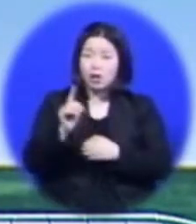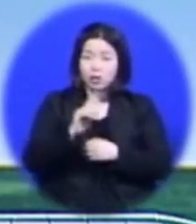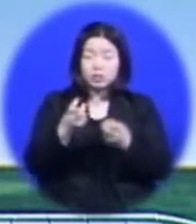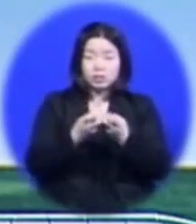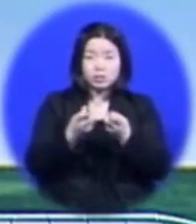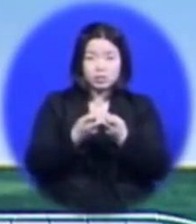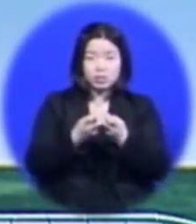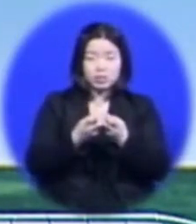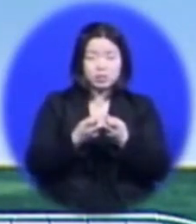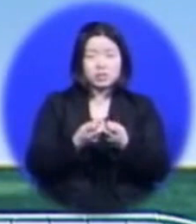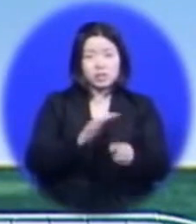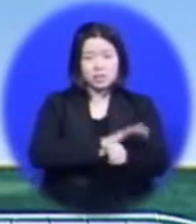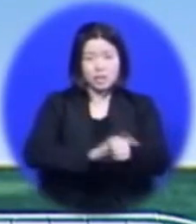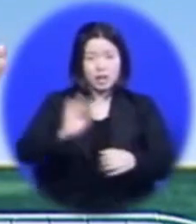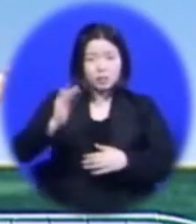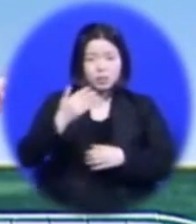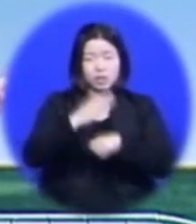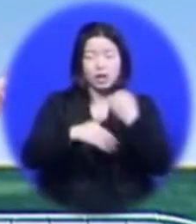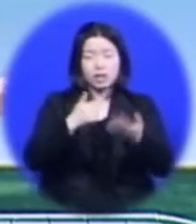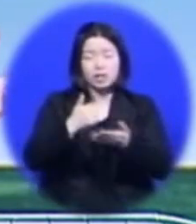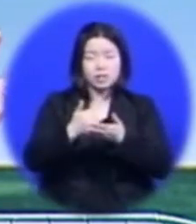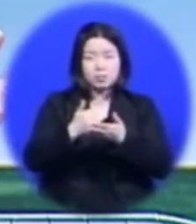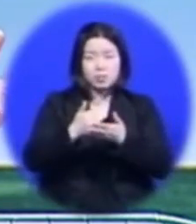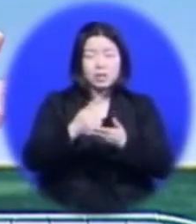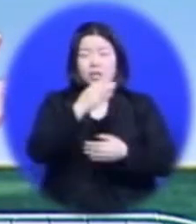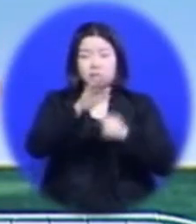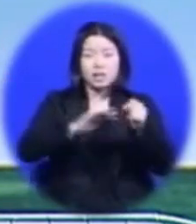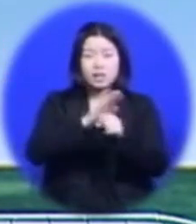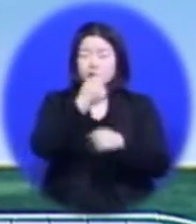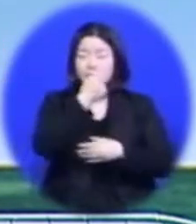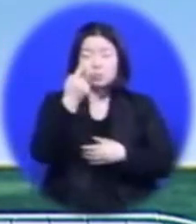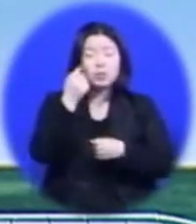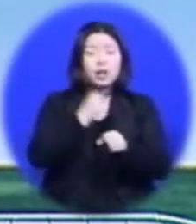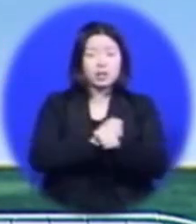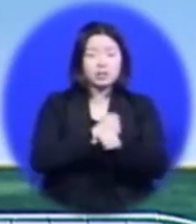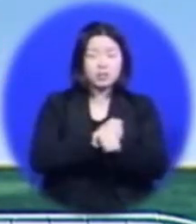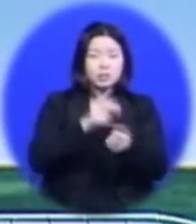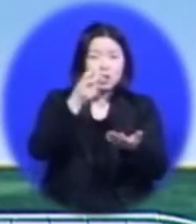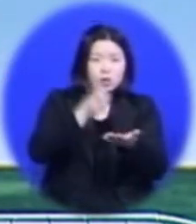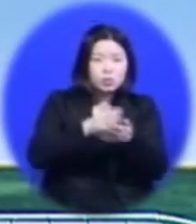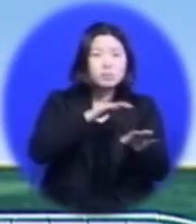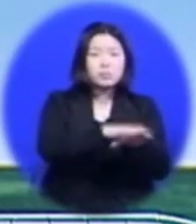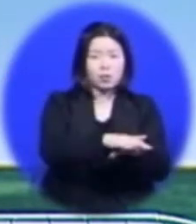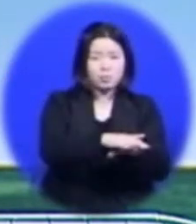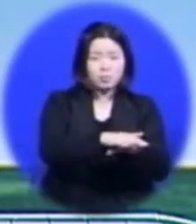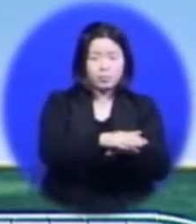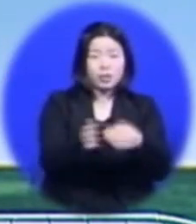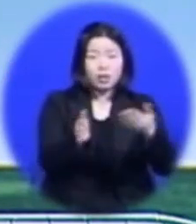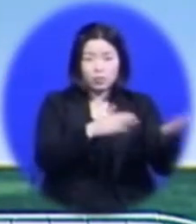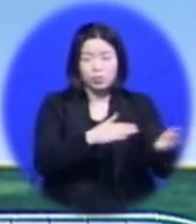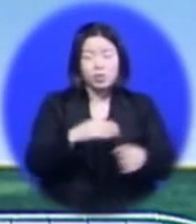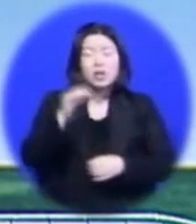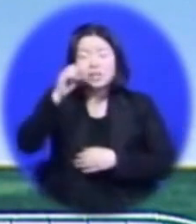하나님의 사랑을 증명해 보이려고 하는 게 율법주의예요. 그냥 하나님의 사랑을 믿는 게 은혜예요.